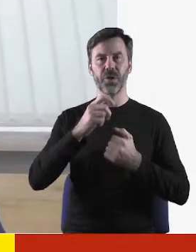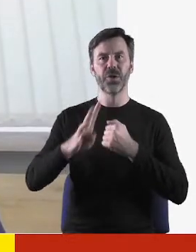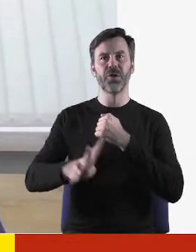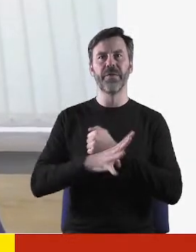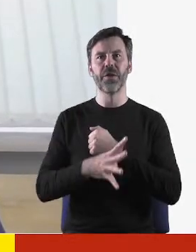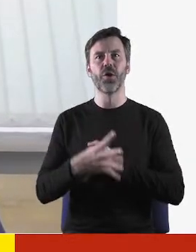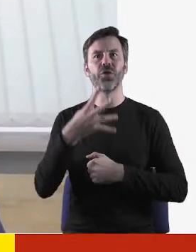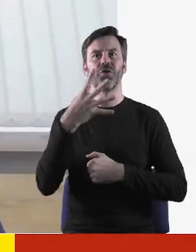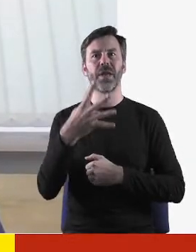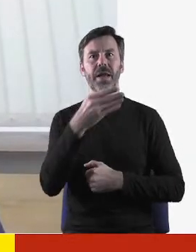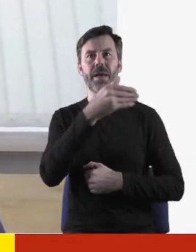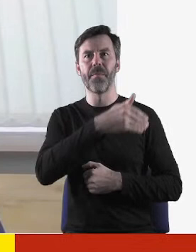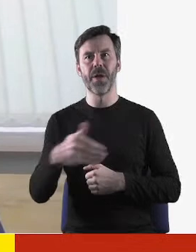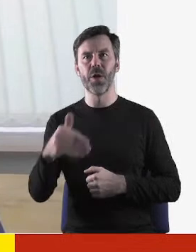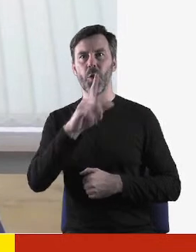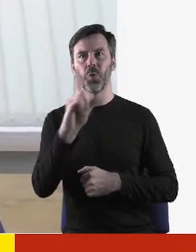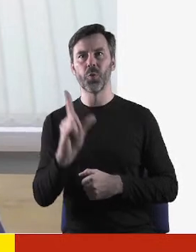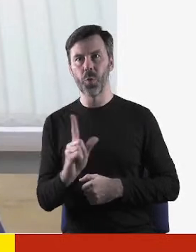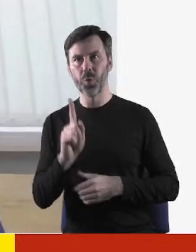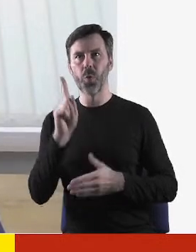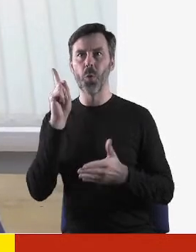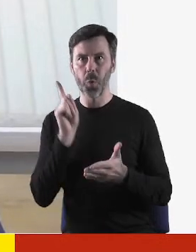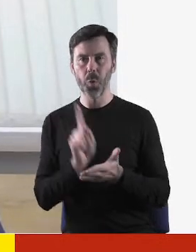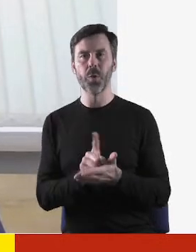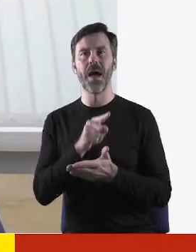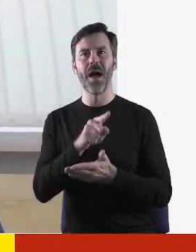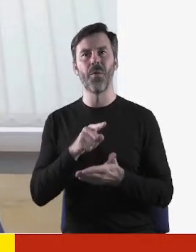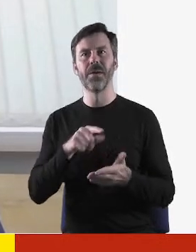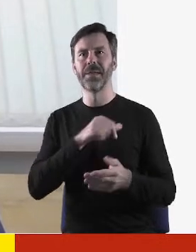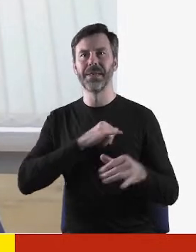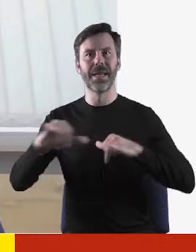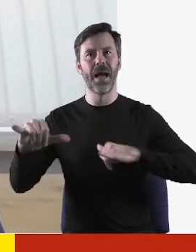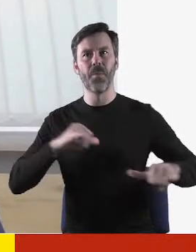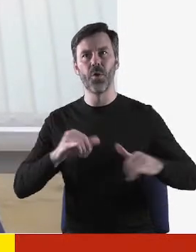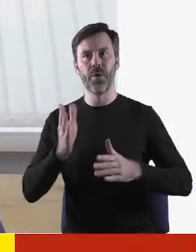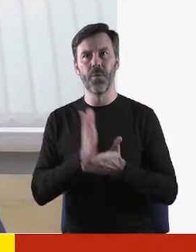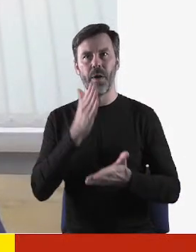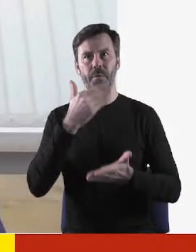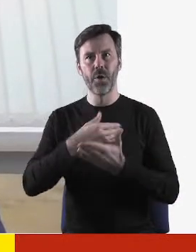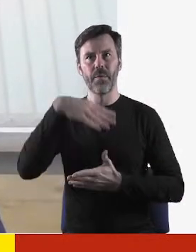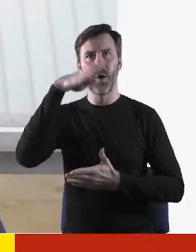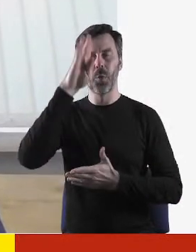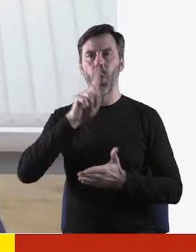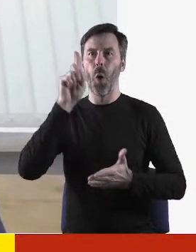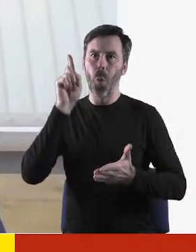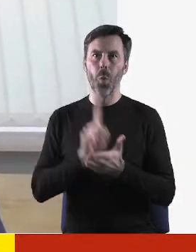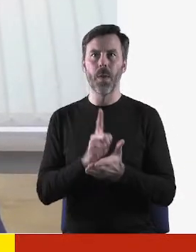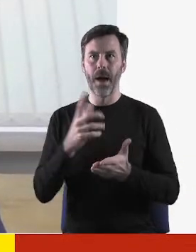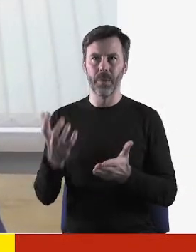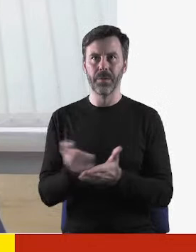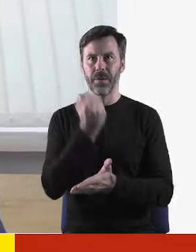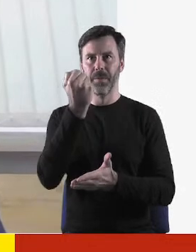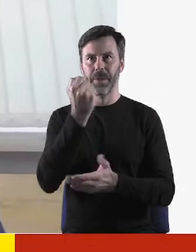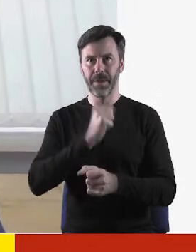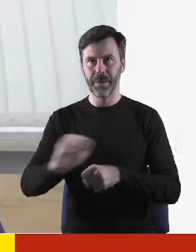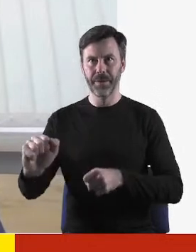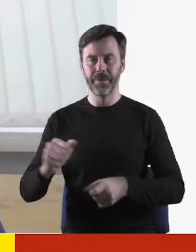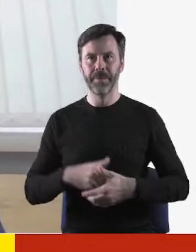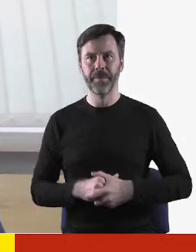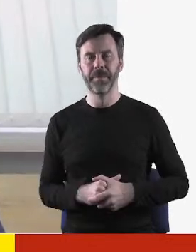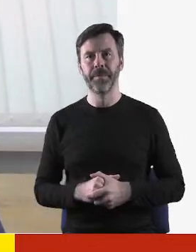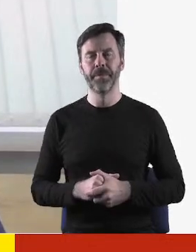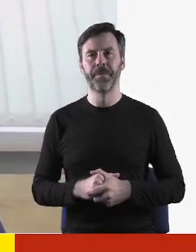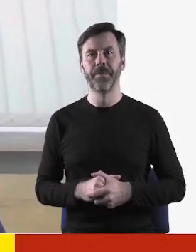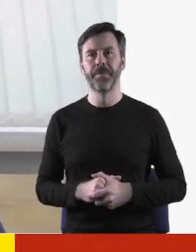94 milionów złotych dla samorządu województwa łódzkiego. To w